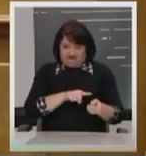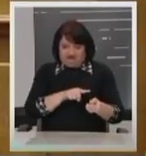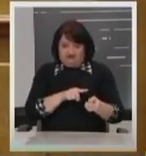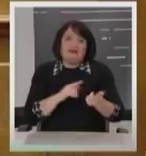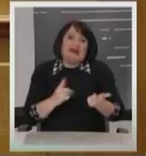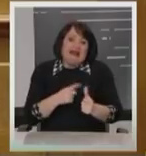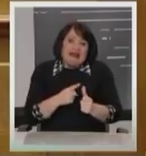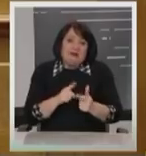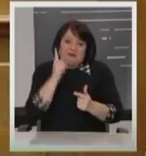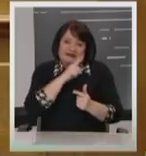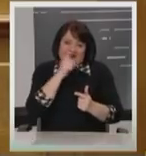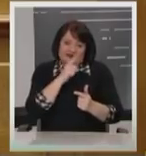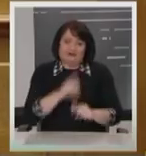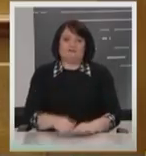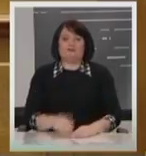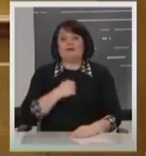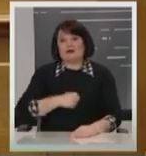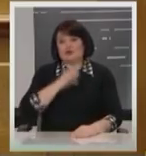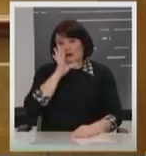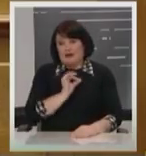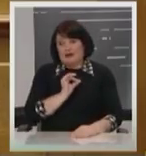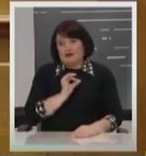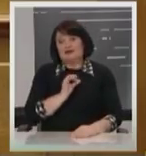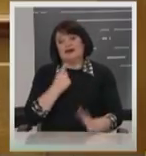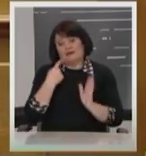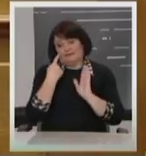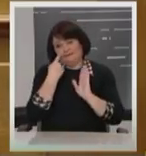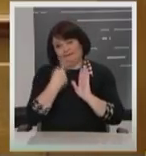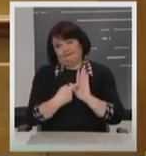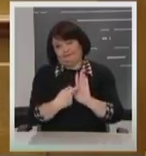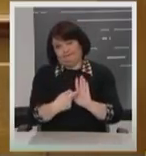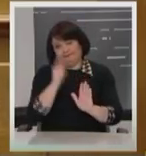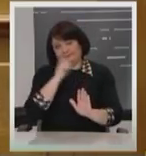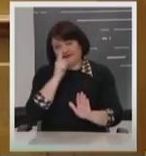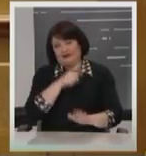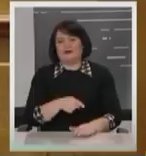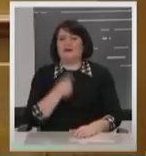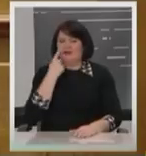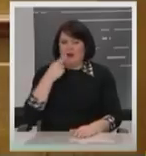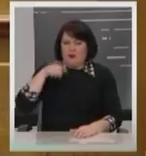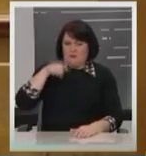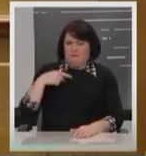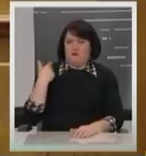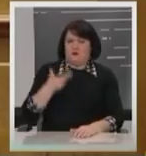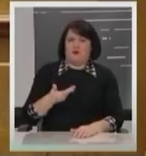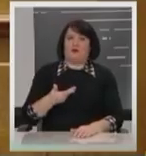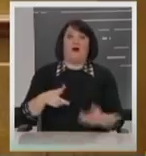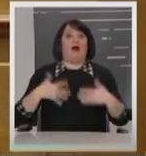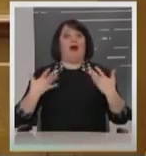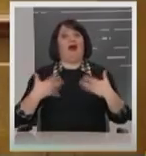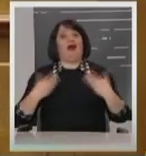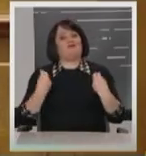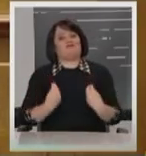δυστυχώς, σας διαψεύδει. Βλέπω ότι τις τελευταίες μέρες πανηγυρίζετε για την